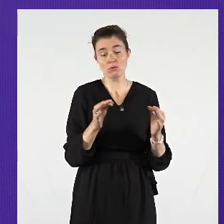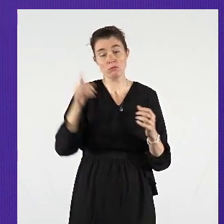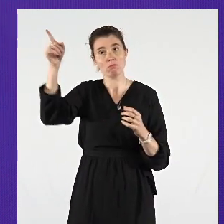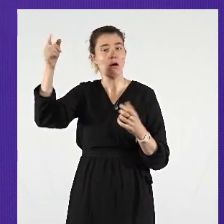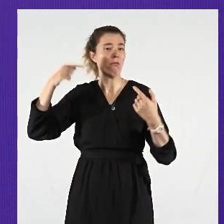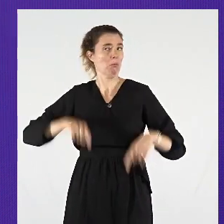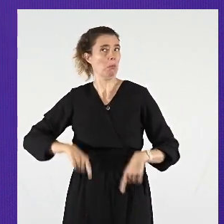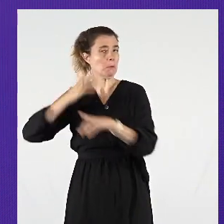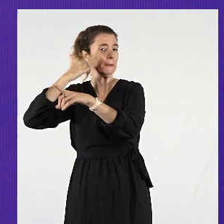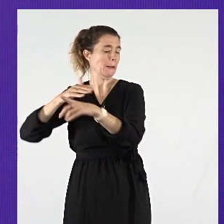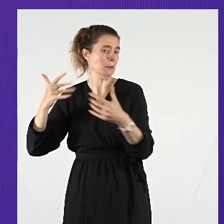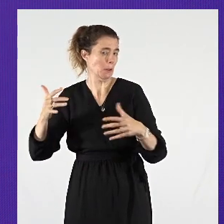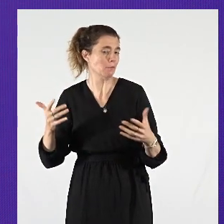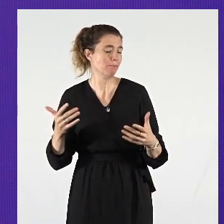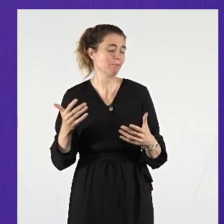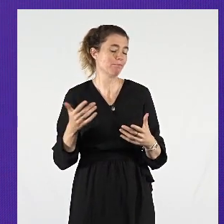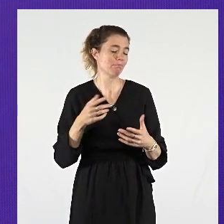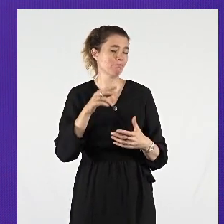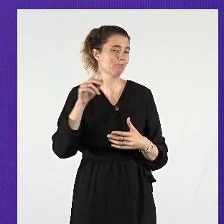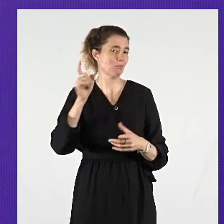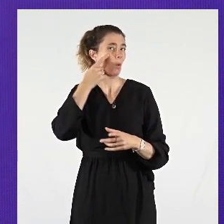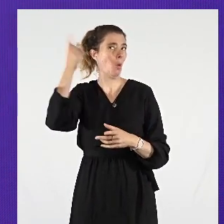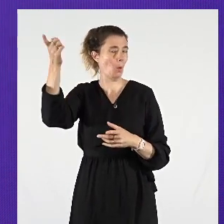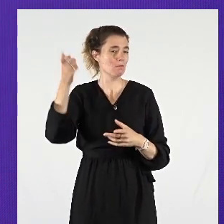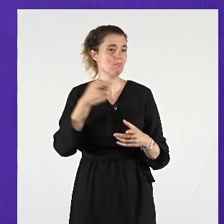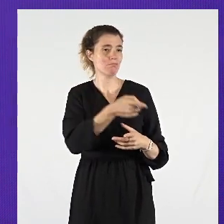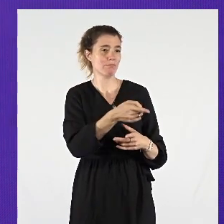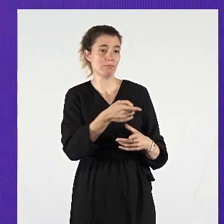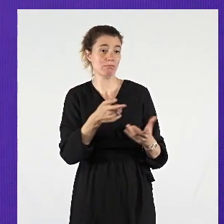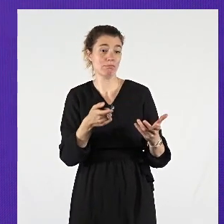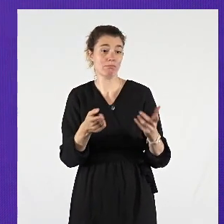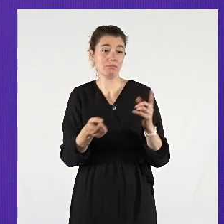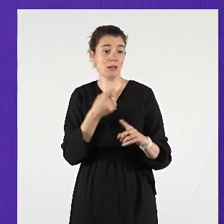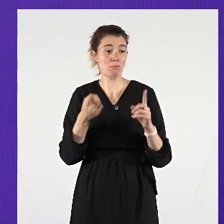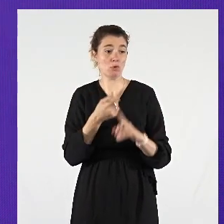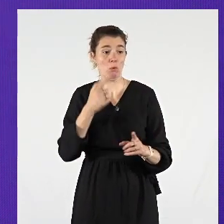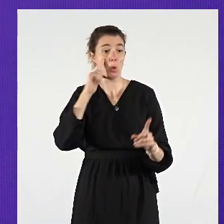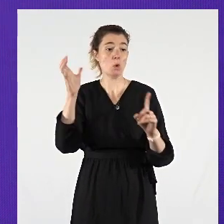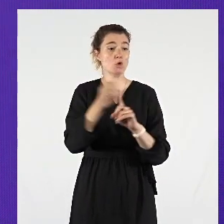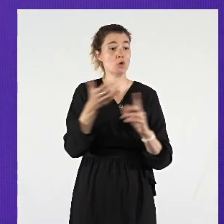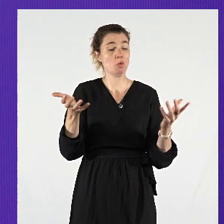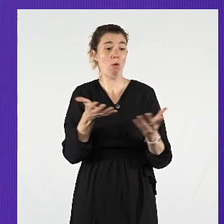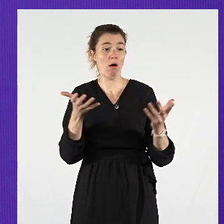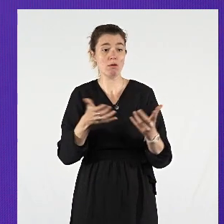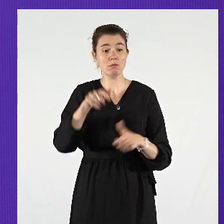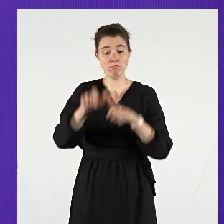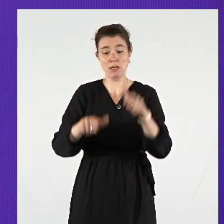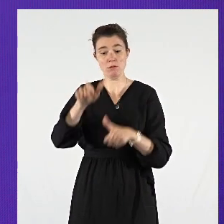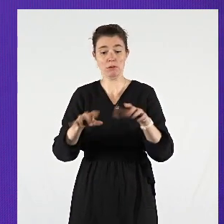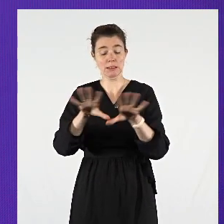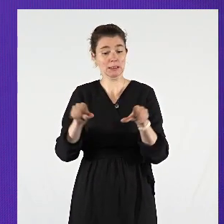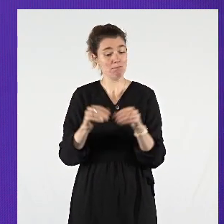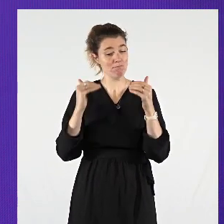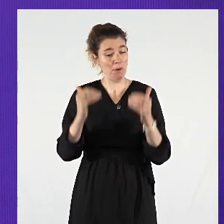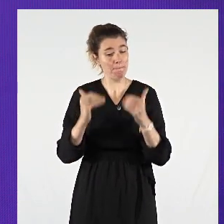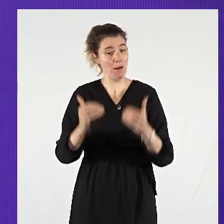conscients, il y a vraiment un enjeu de confortement des effectifs. Et puis un enjeu d'avoir des employeurs qui